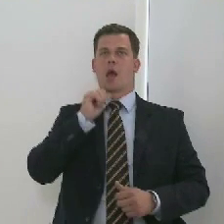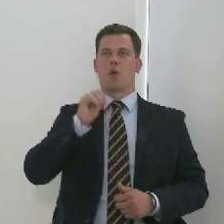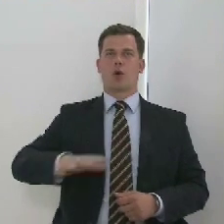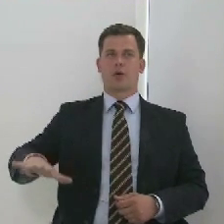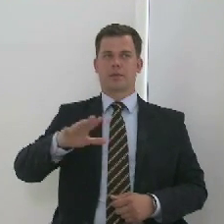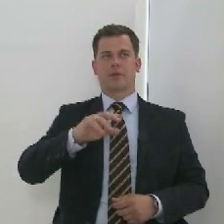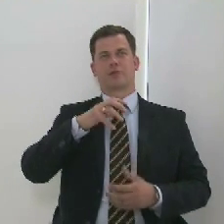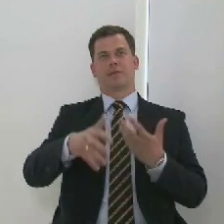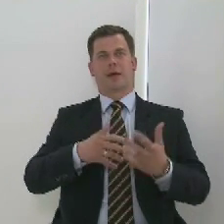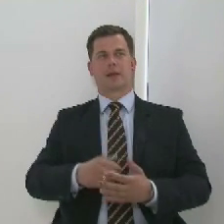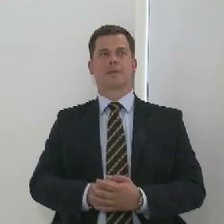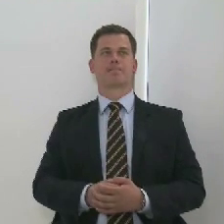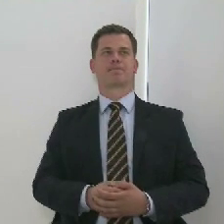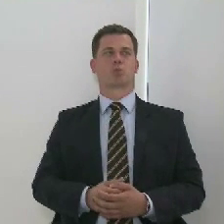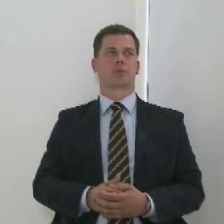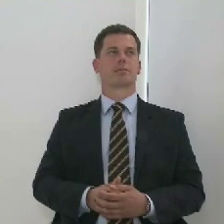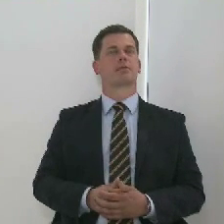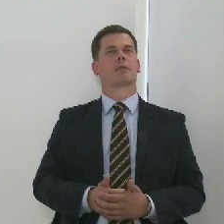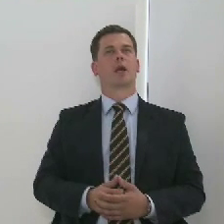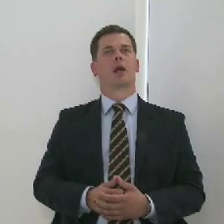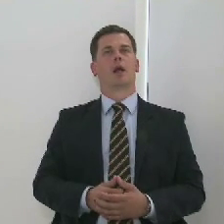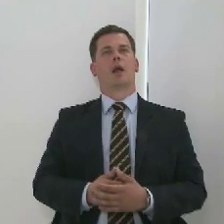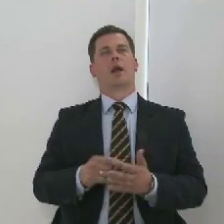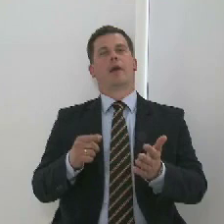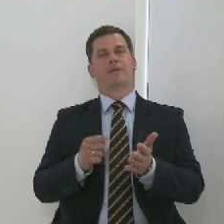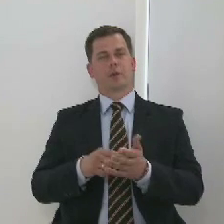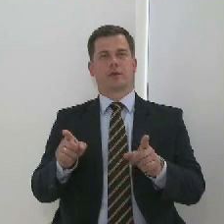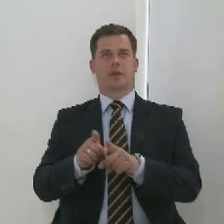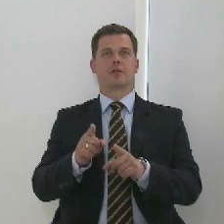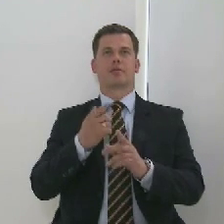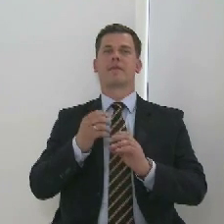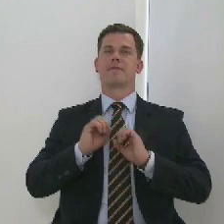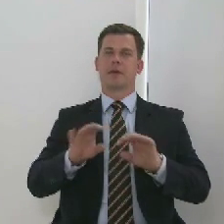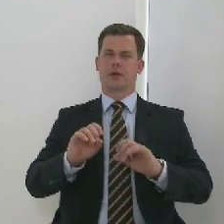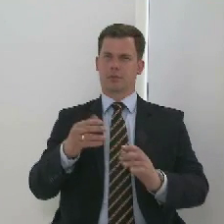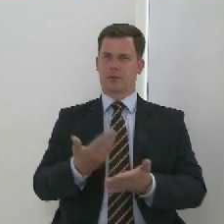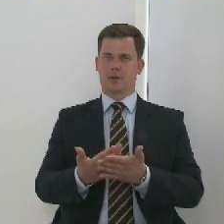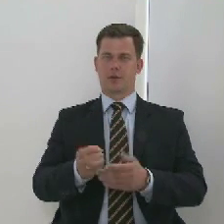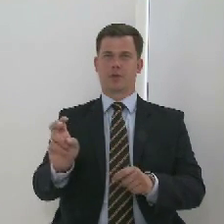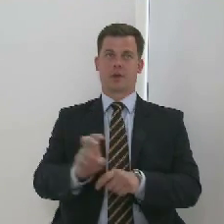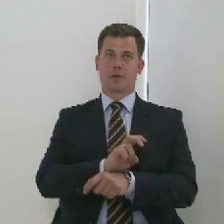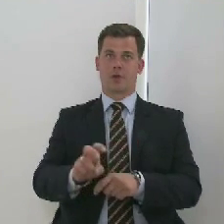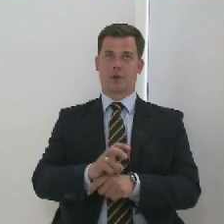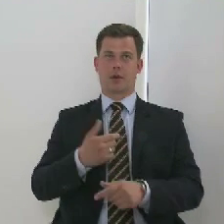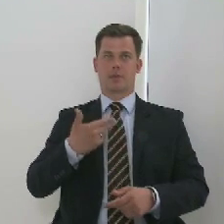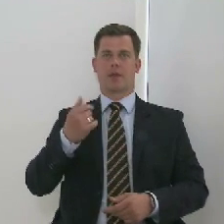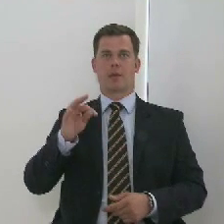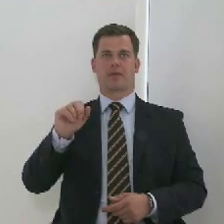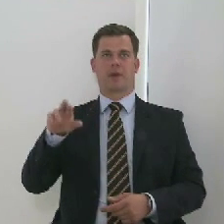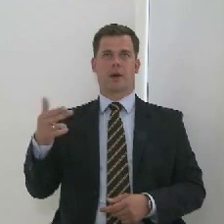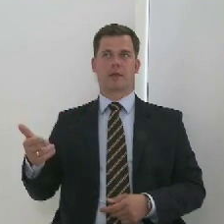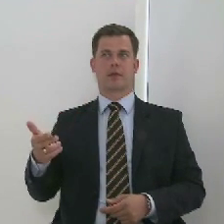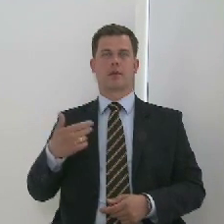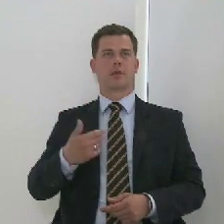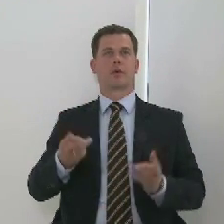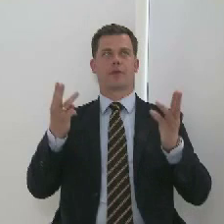jak i świat. I w ten sposób także wytłumaczę Państwu, dlaczego technologia, nad którą pracuje firma Napiferyn Biotech,